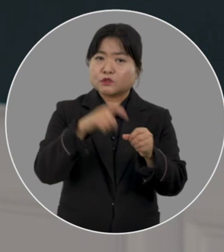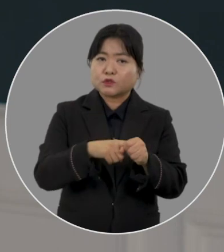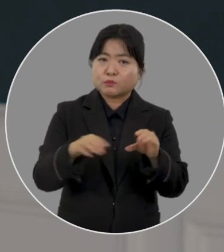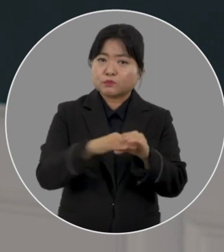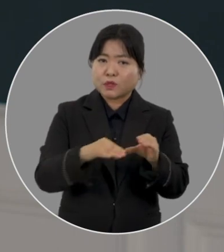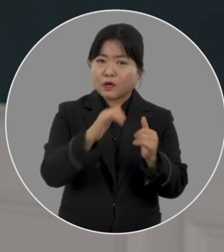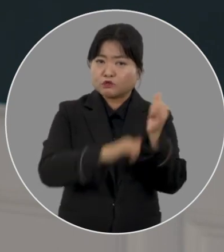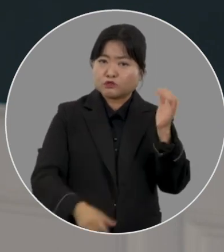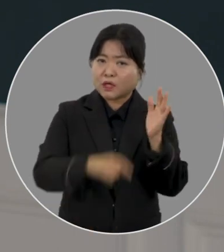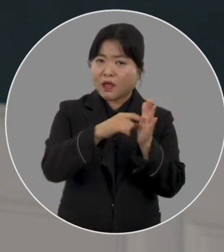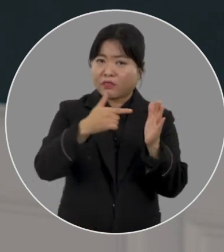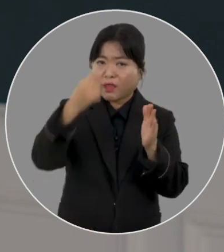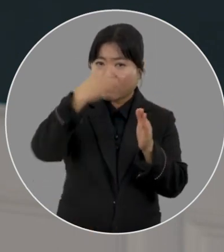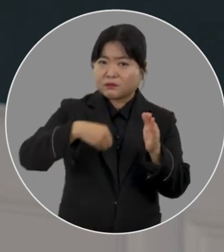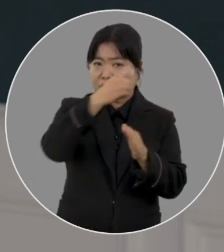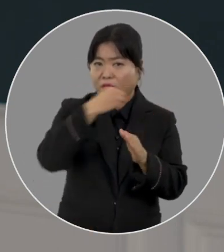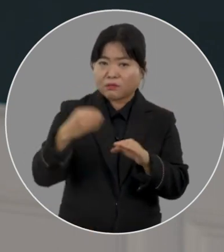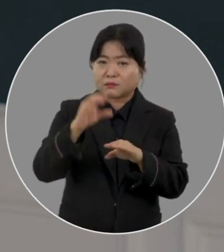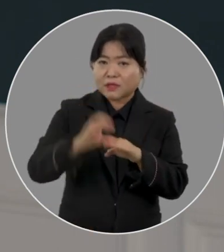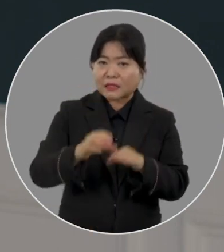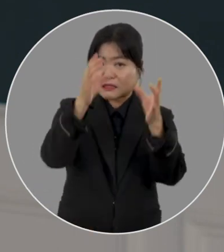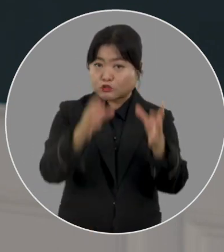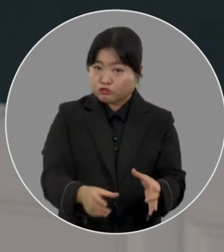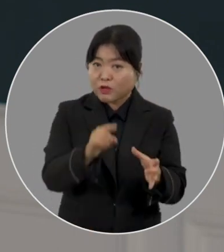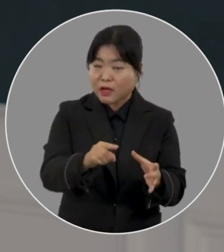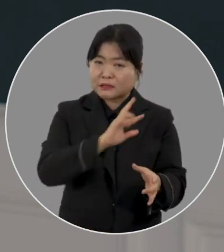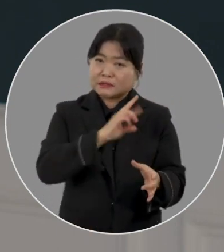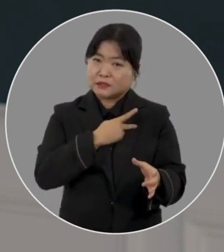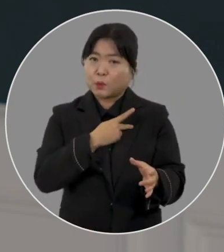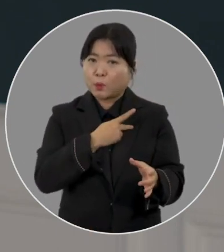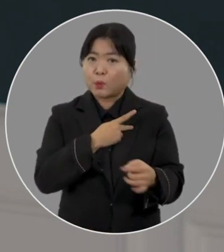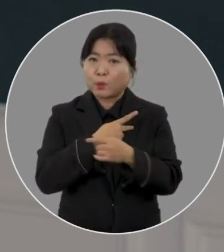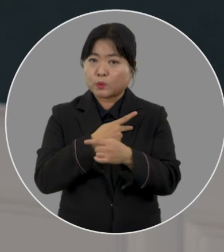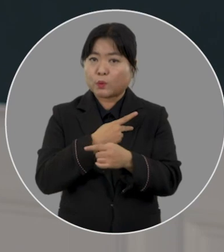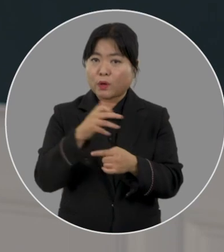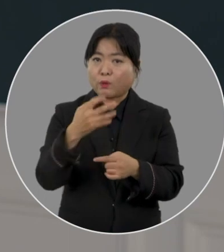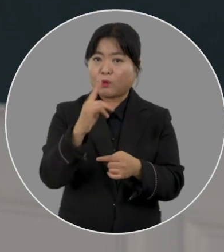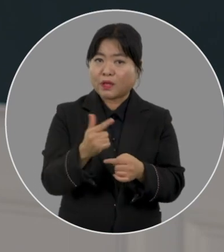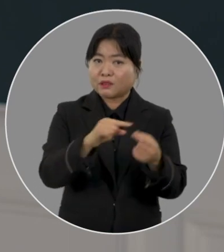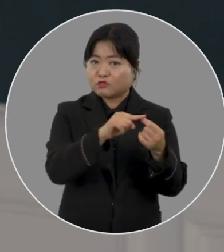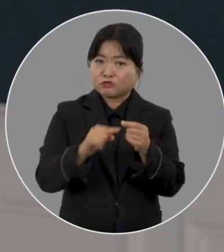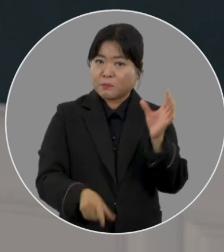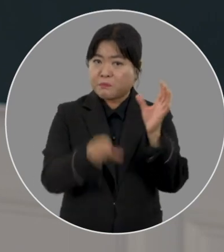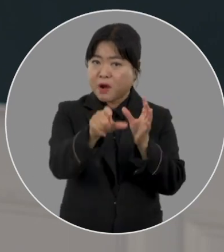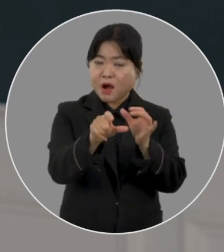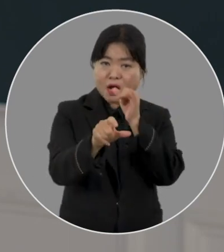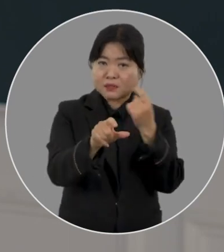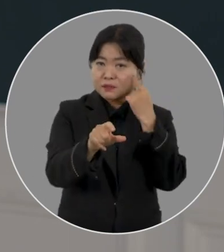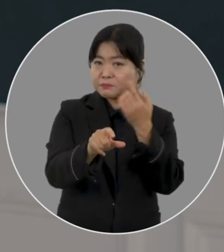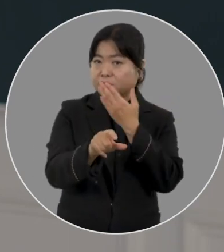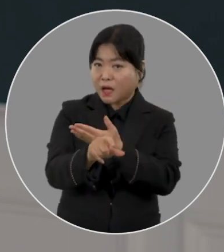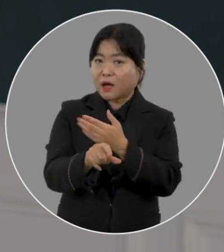세계적인 문화유산인 이 대성당 기둥에 어떻게 이교도의 그 코란 구절이 이렇게 버젓이